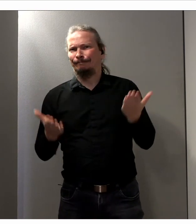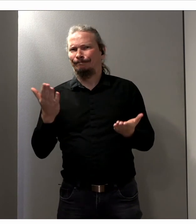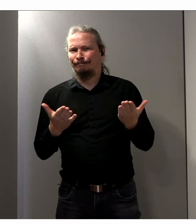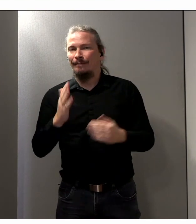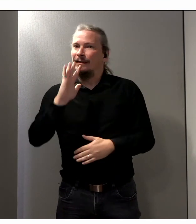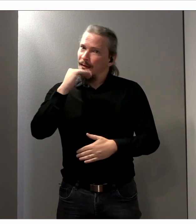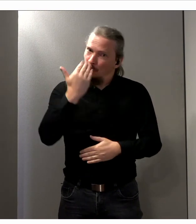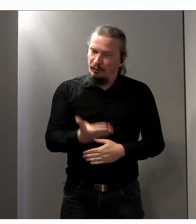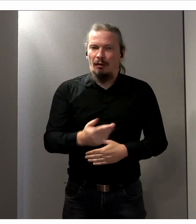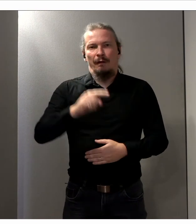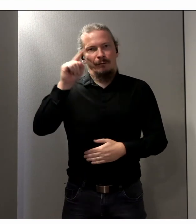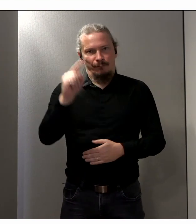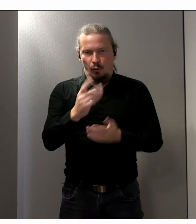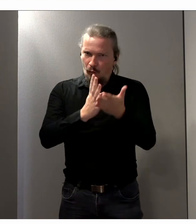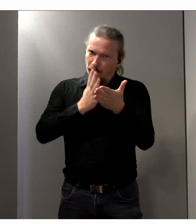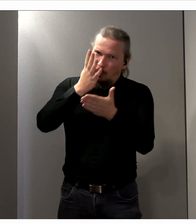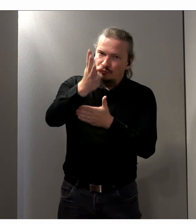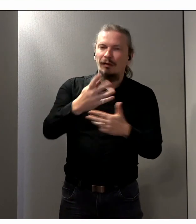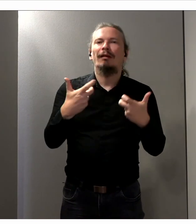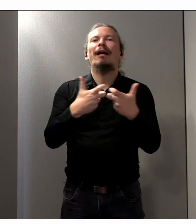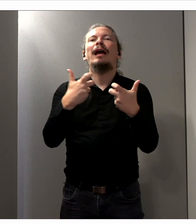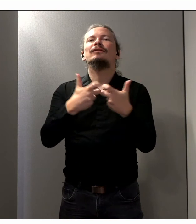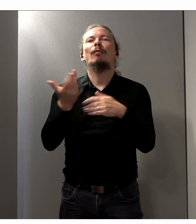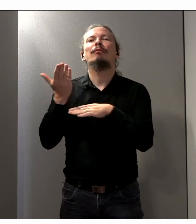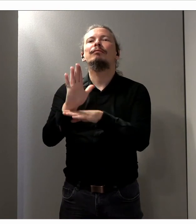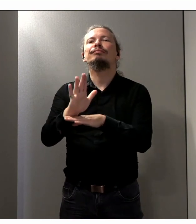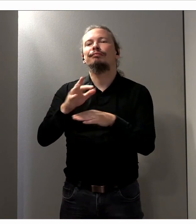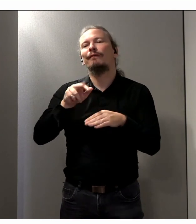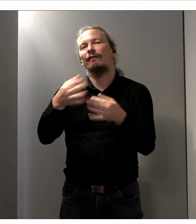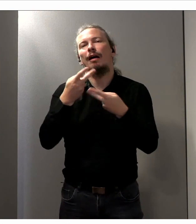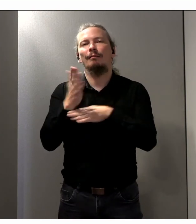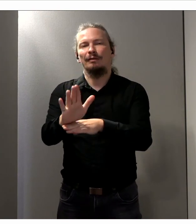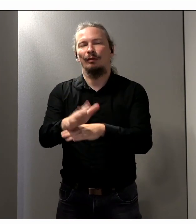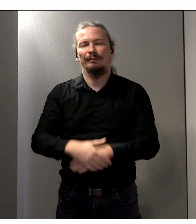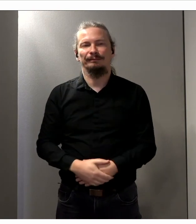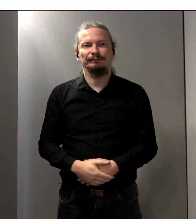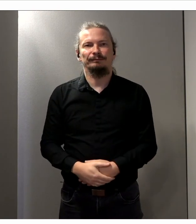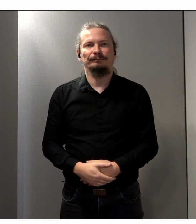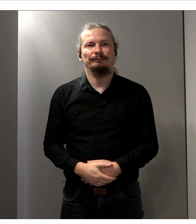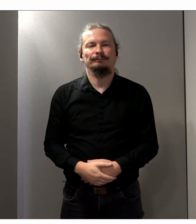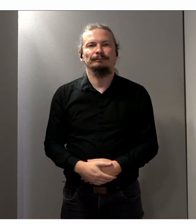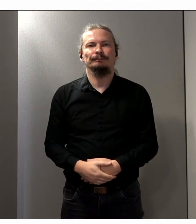de concevoir et mettre en mouvement des projets, comme celui qui va vous être présenté lors de cette table ronde.